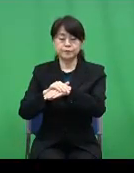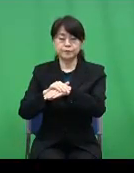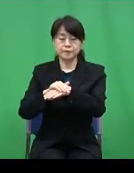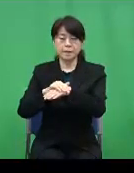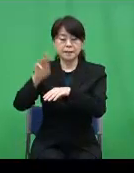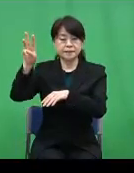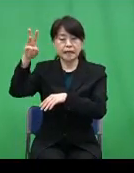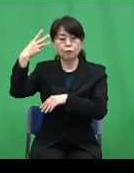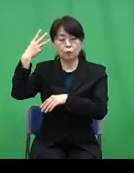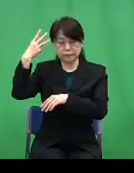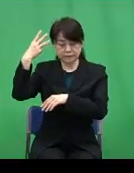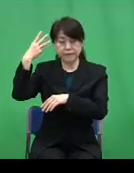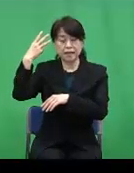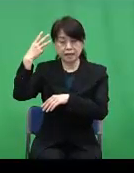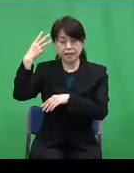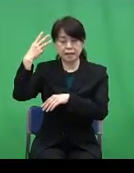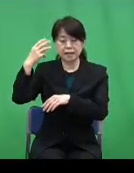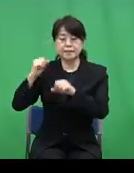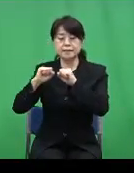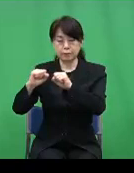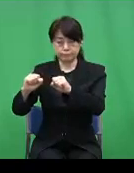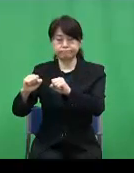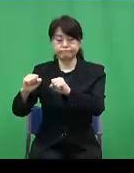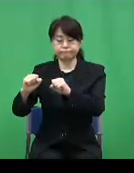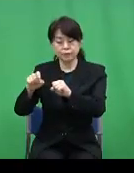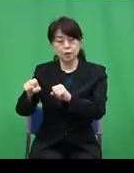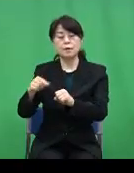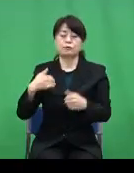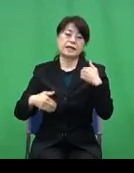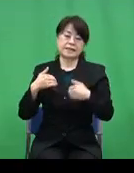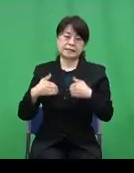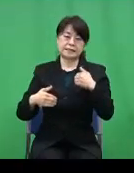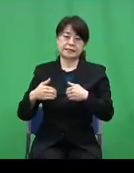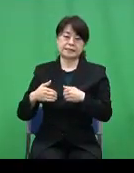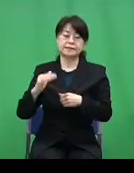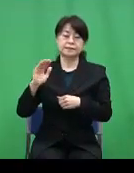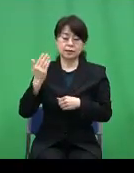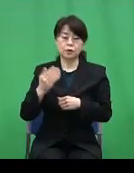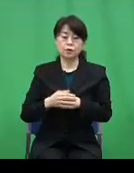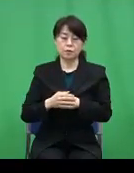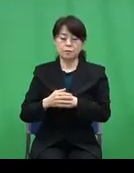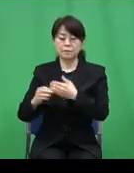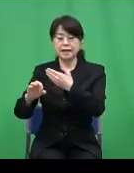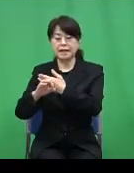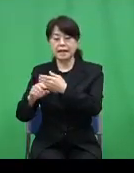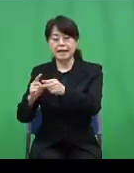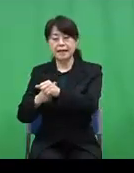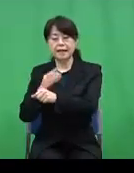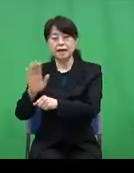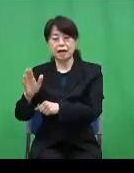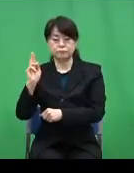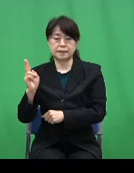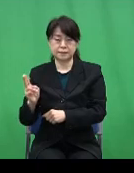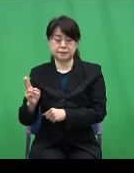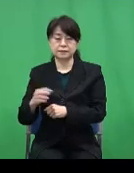か参考にしてですね、実施されるということは大変嬉しいことなんですけれども、まあ、例外を、まあ、いろいろな、